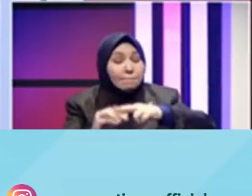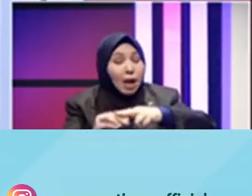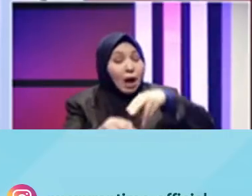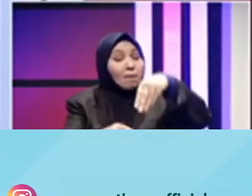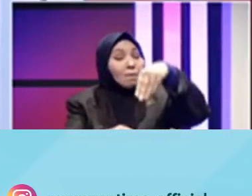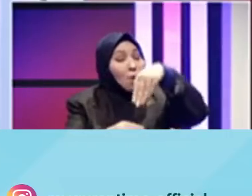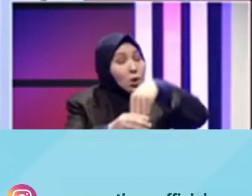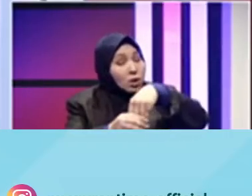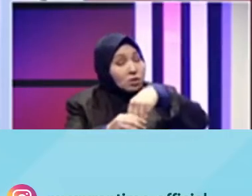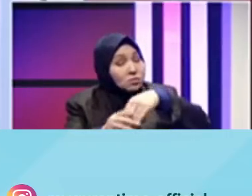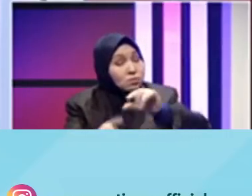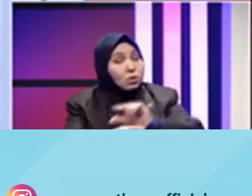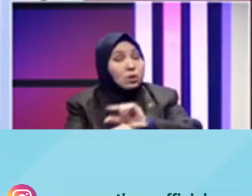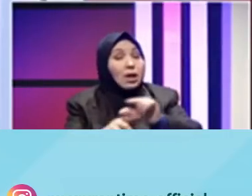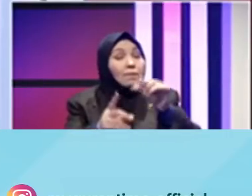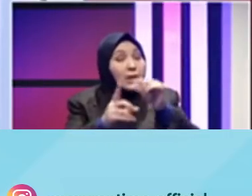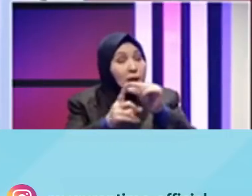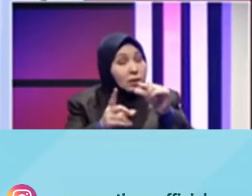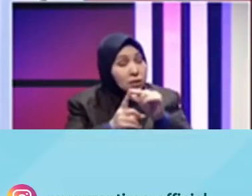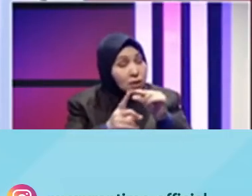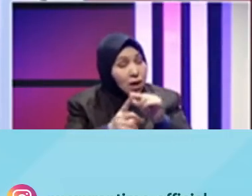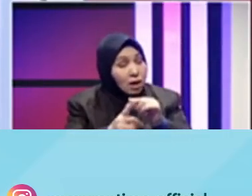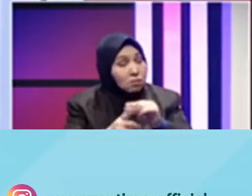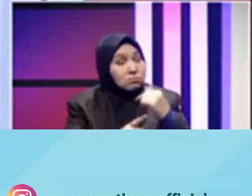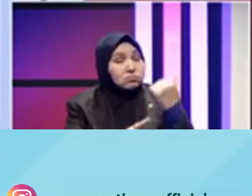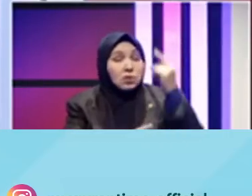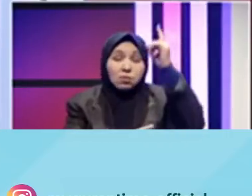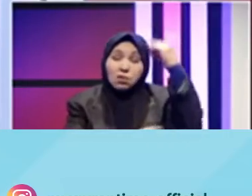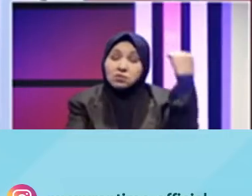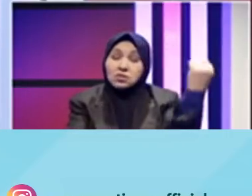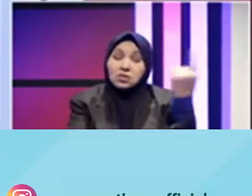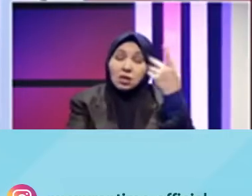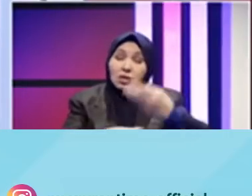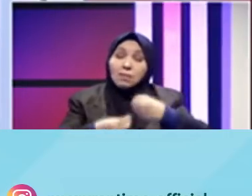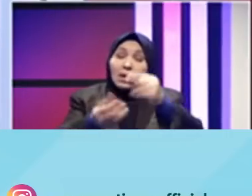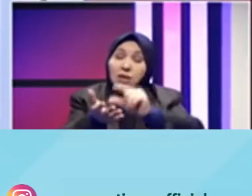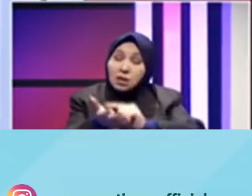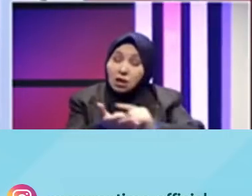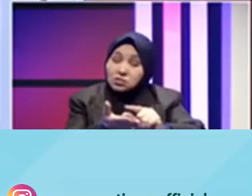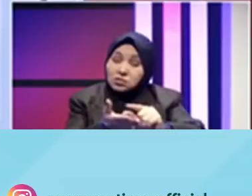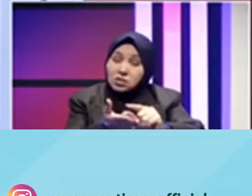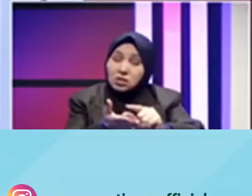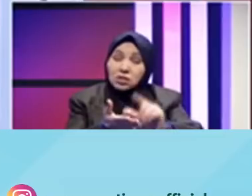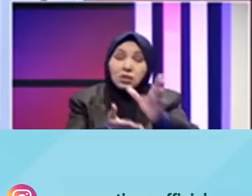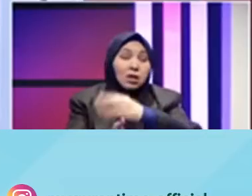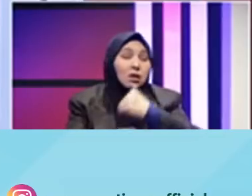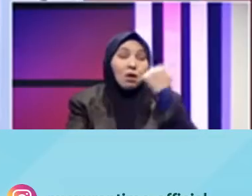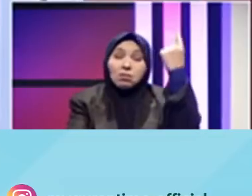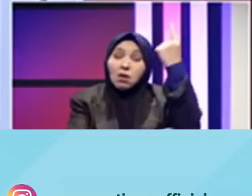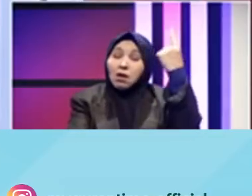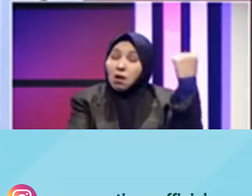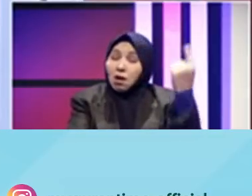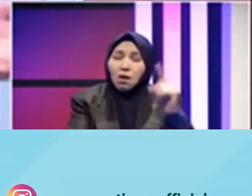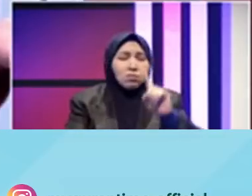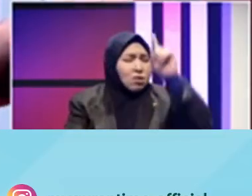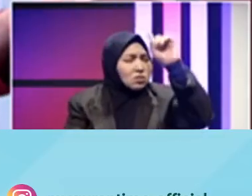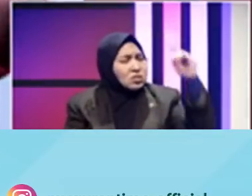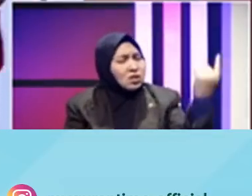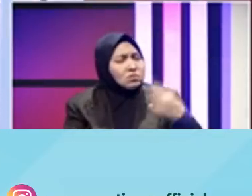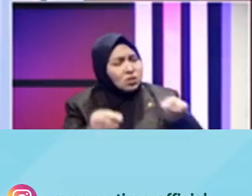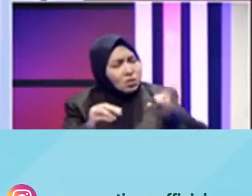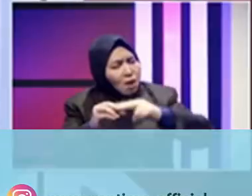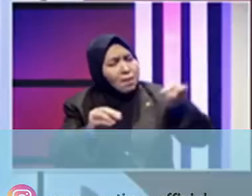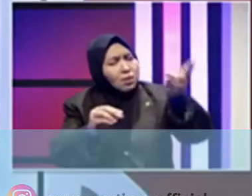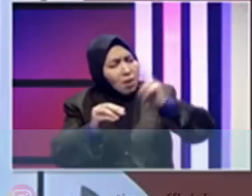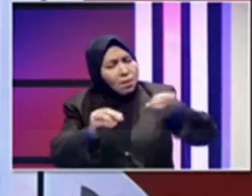Dan penggunaan perkataan liwafiyahum, Allah sentiasa bagi gaji, ya, ganjaran, dan Allah sentiasa tambah bonus. Maksudnya kalau Allah nak